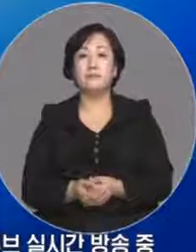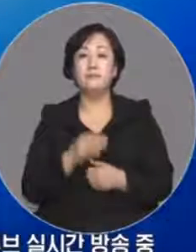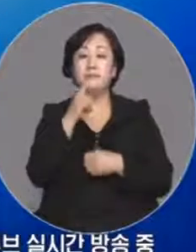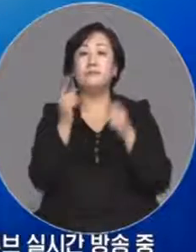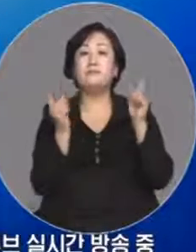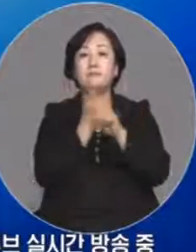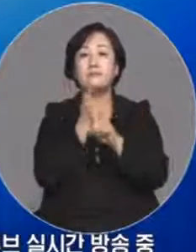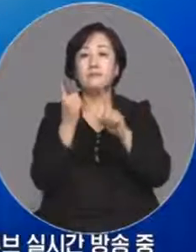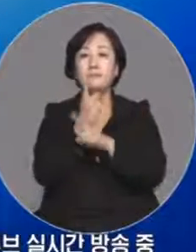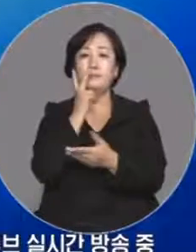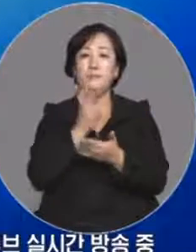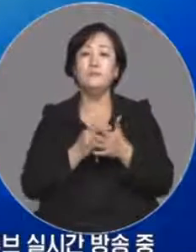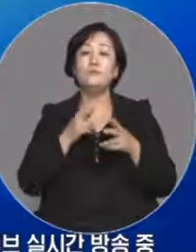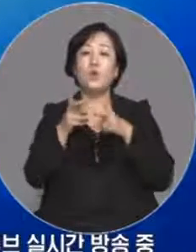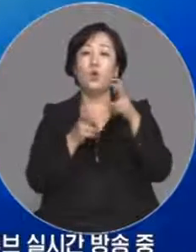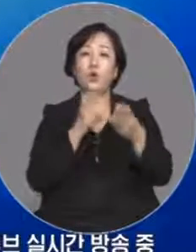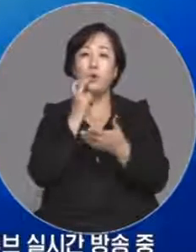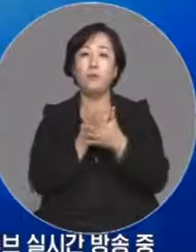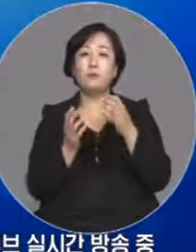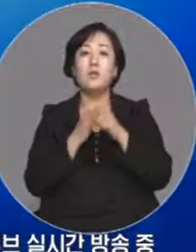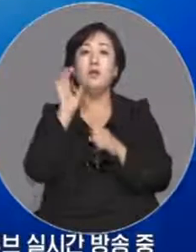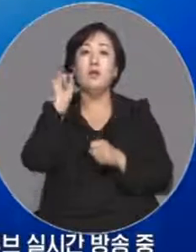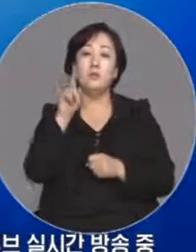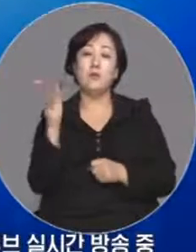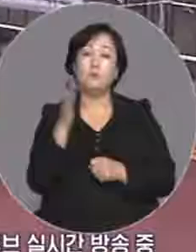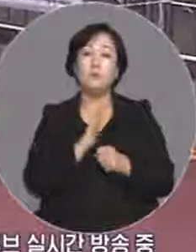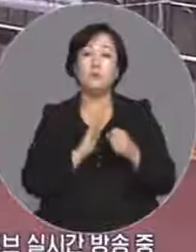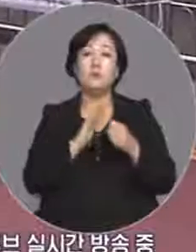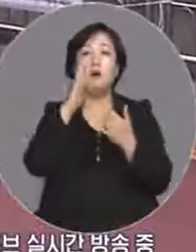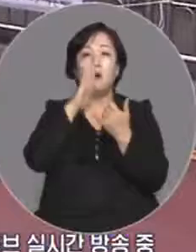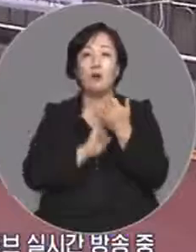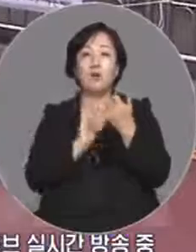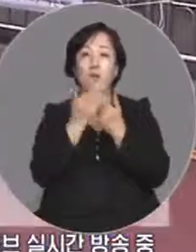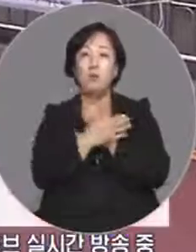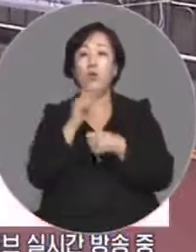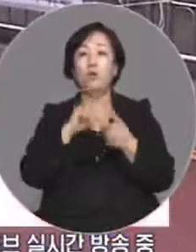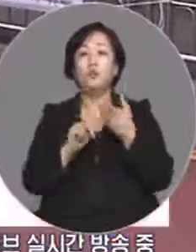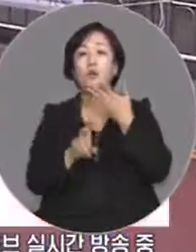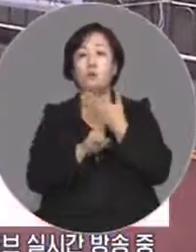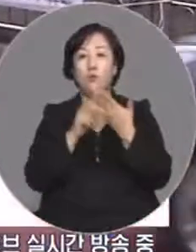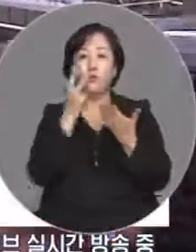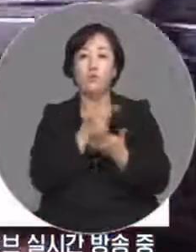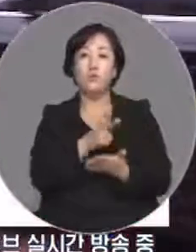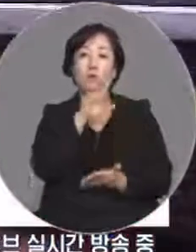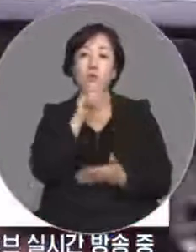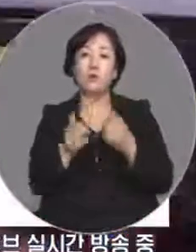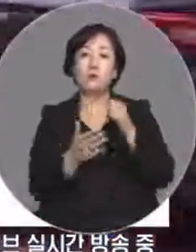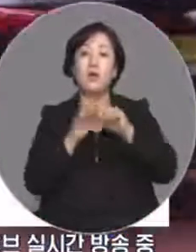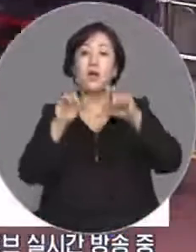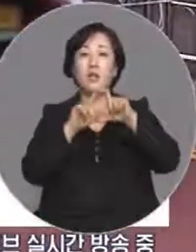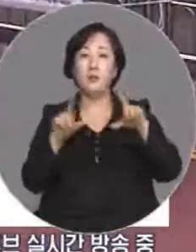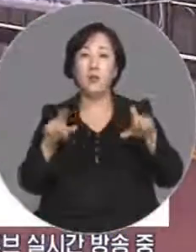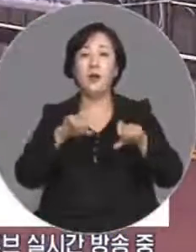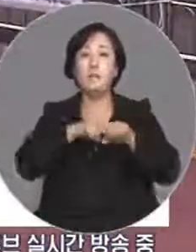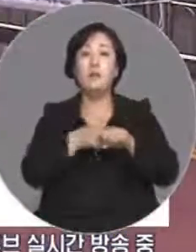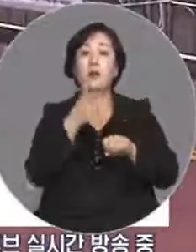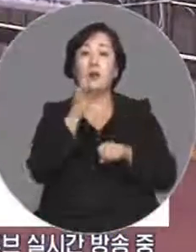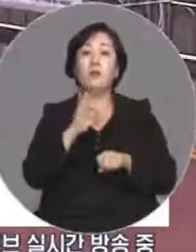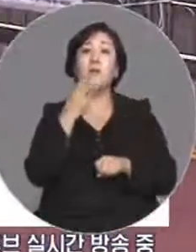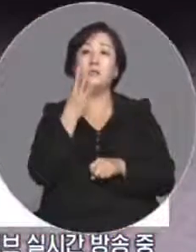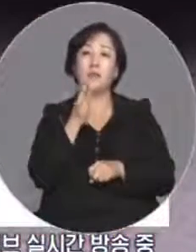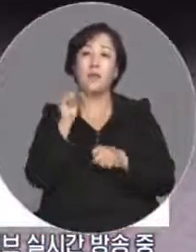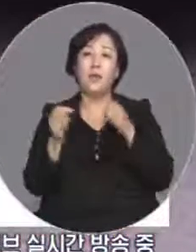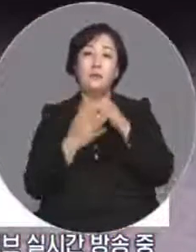개정 도로교통법 시행에 따라 내일부터 어린이 보호구역 불법 주정차 차량에 대해선 일반 도로 과태료의